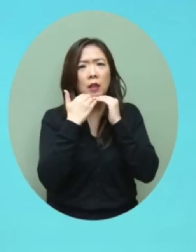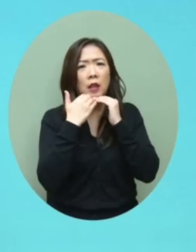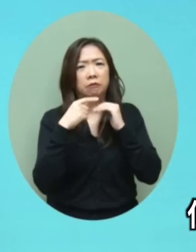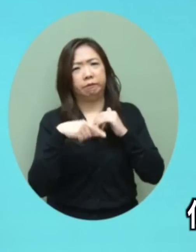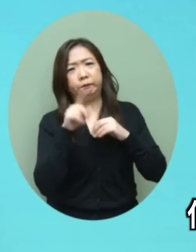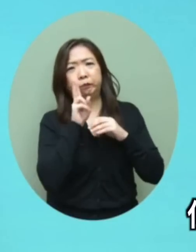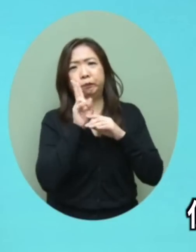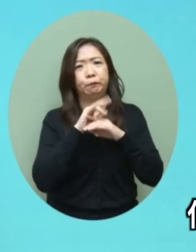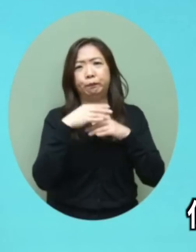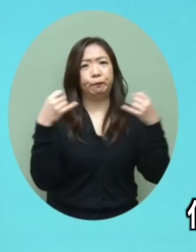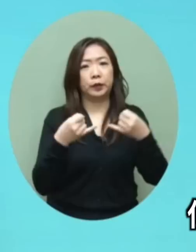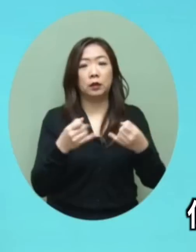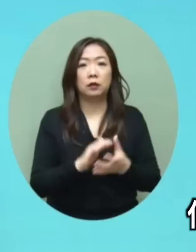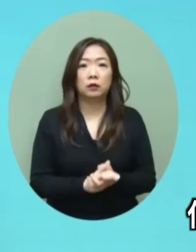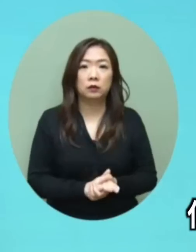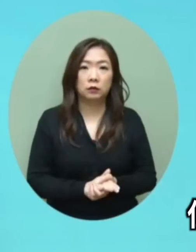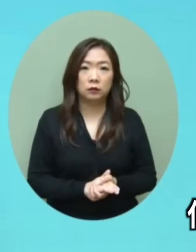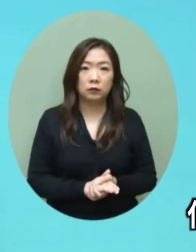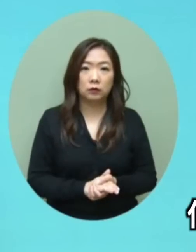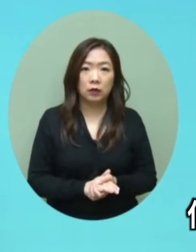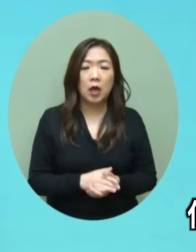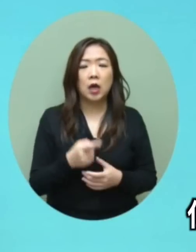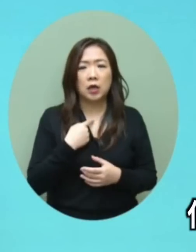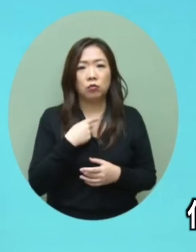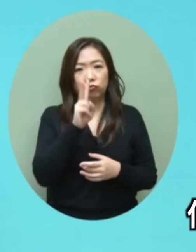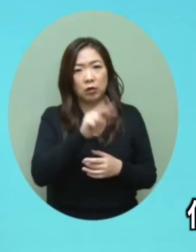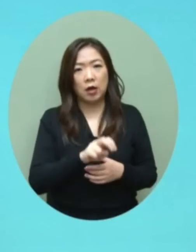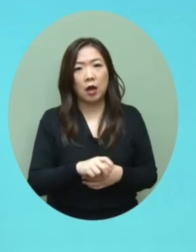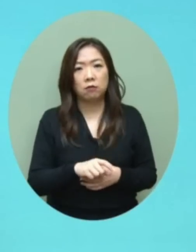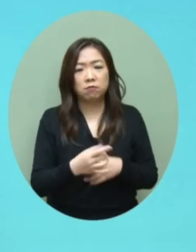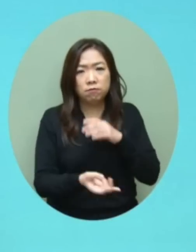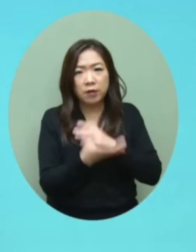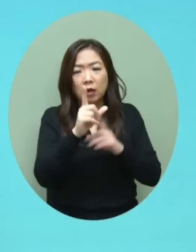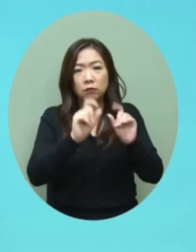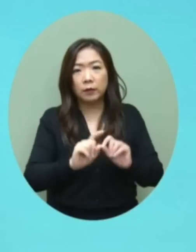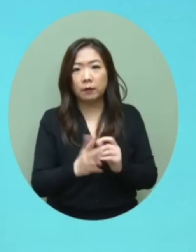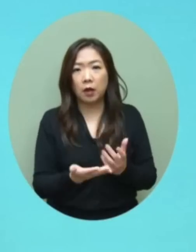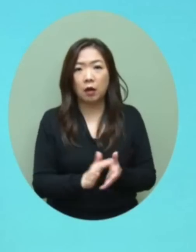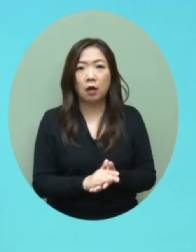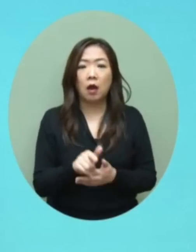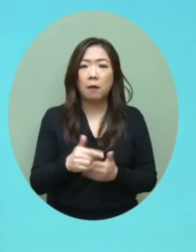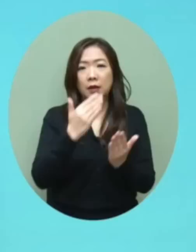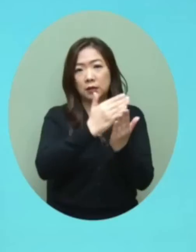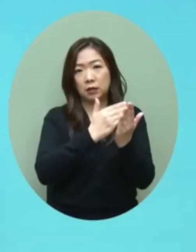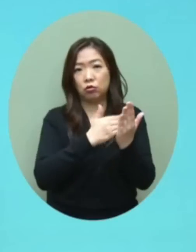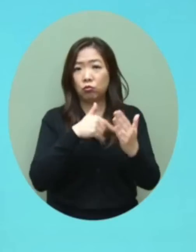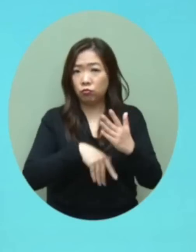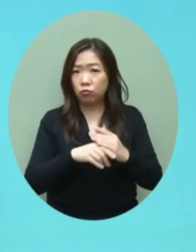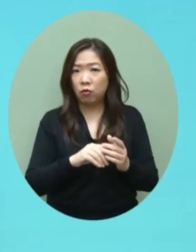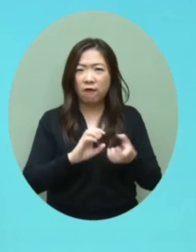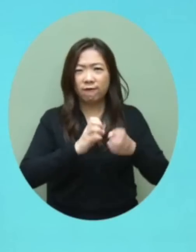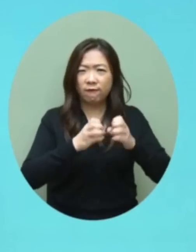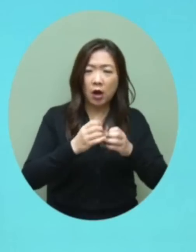咧？咁我哋必须要睇下个原因系乜嘅。會不會是因為程序上面的一些繁